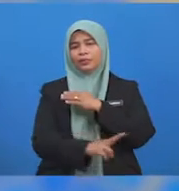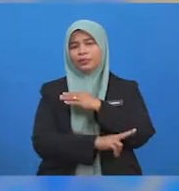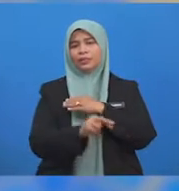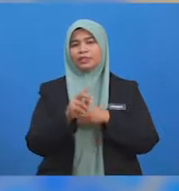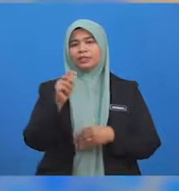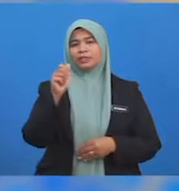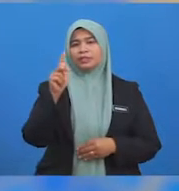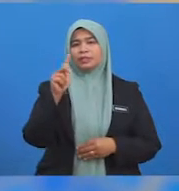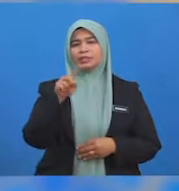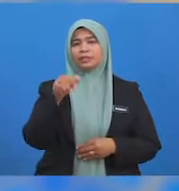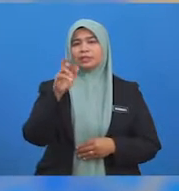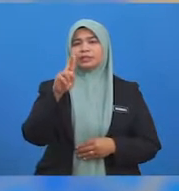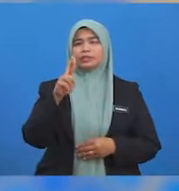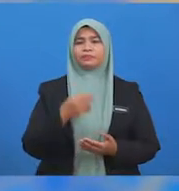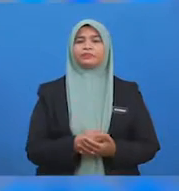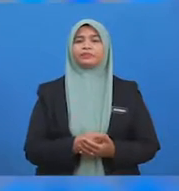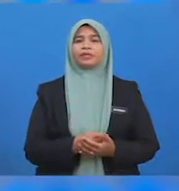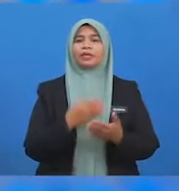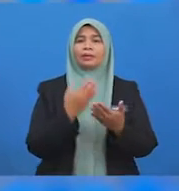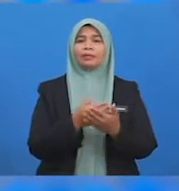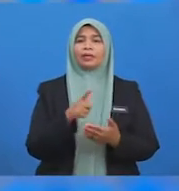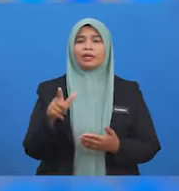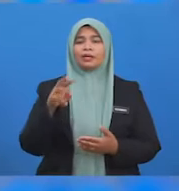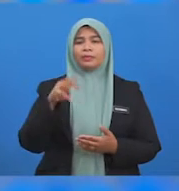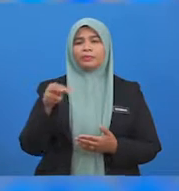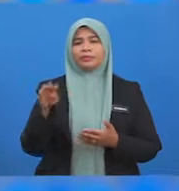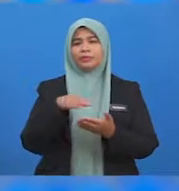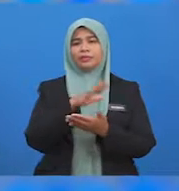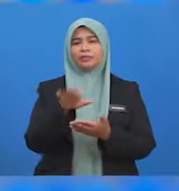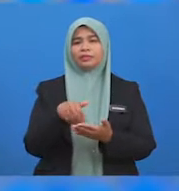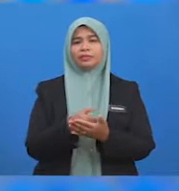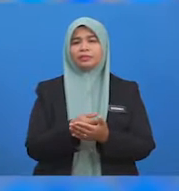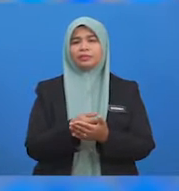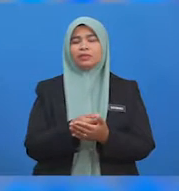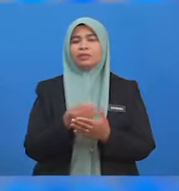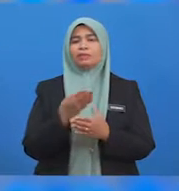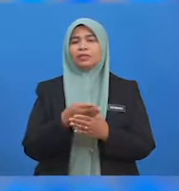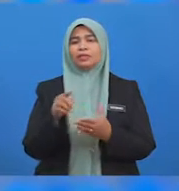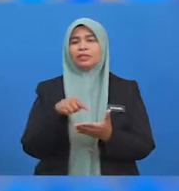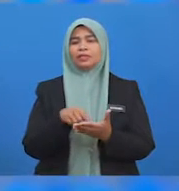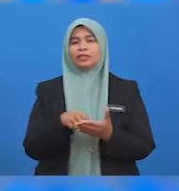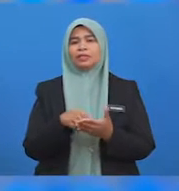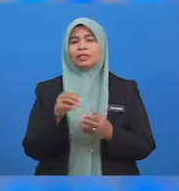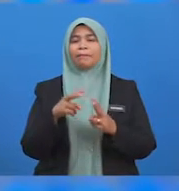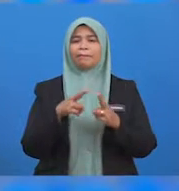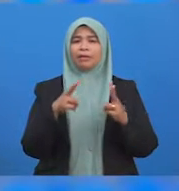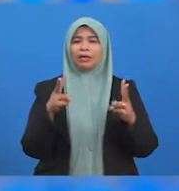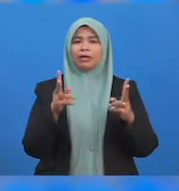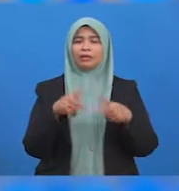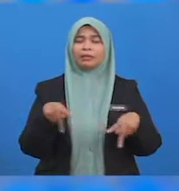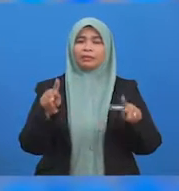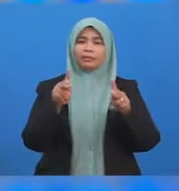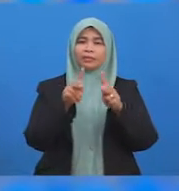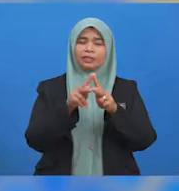ini bahagian paling penting. Iaitu kita nak tahu kaedah mensabitkan hukuman